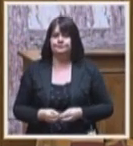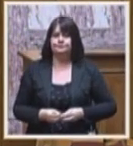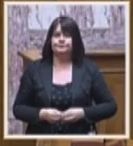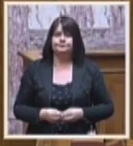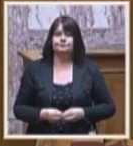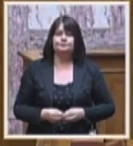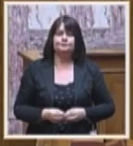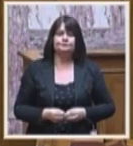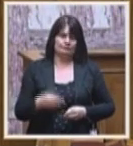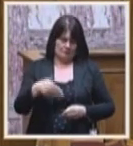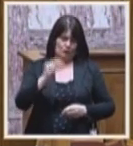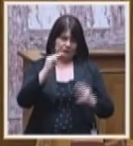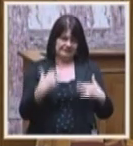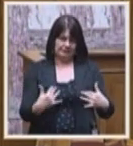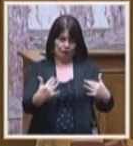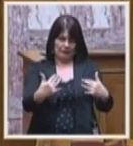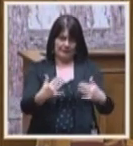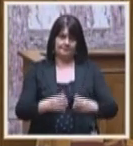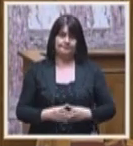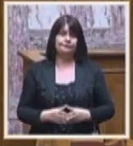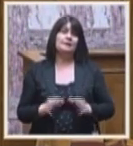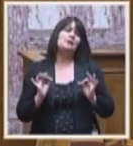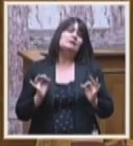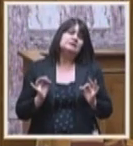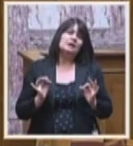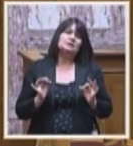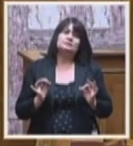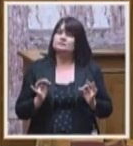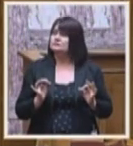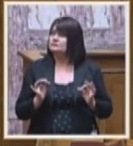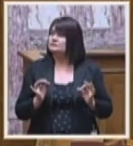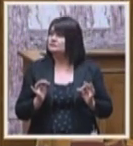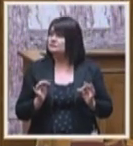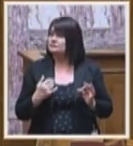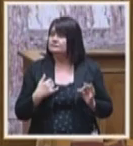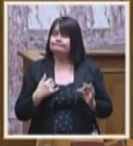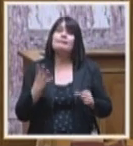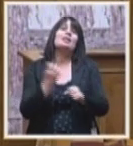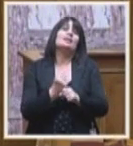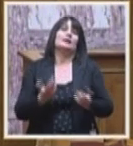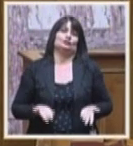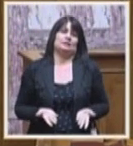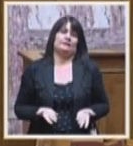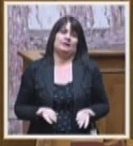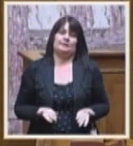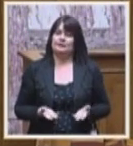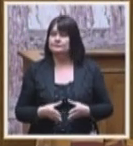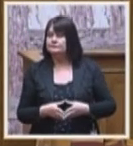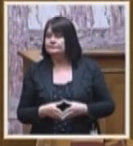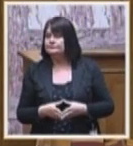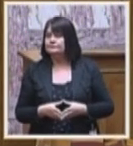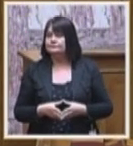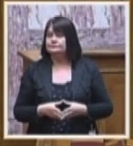του Κοινοβουλίου. Και προφανώς αυτό δεν έγινε εφικτό. Αλλά αυτό θα